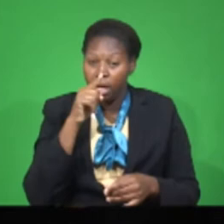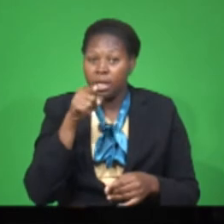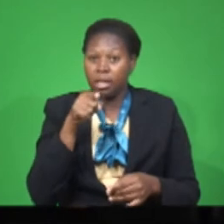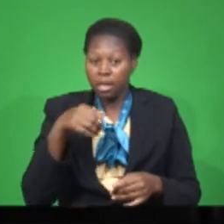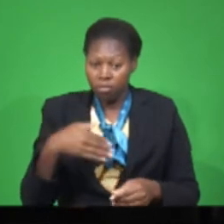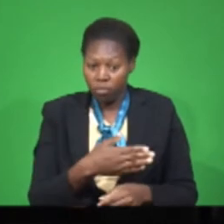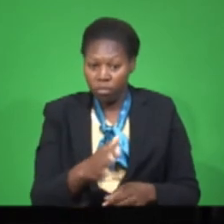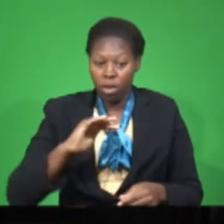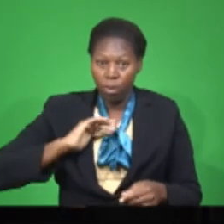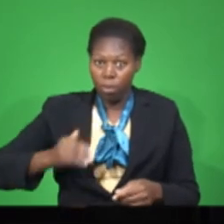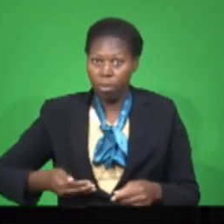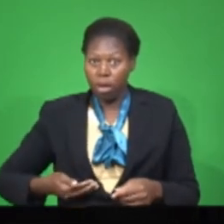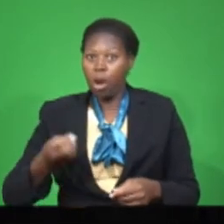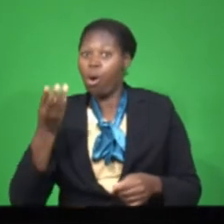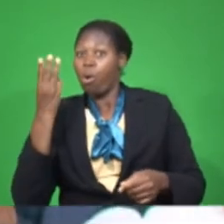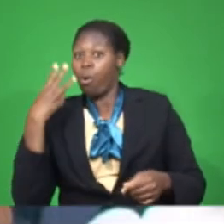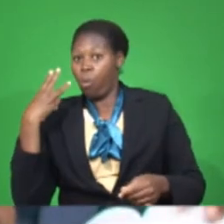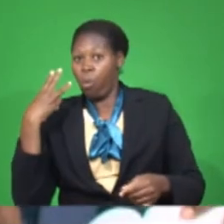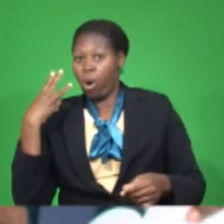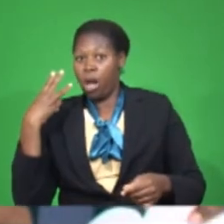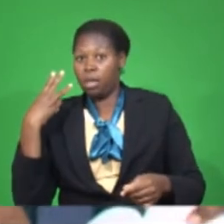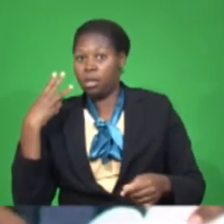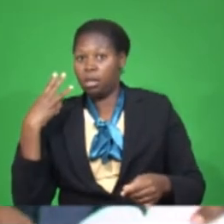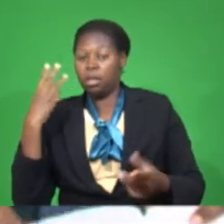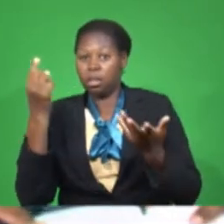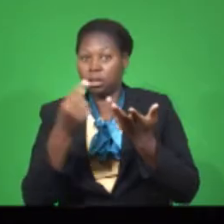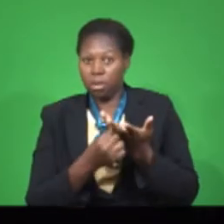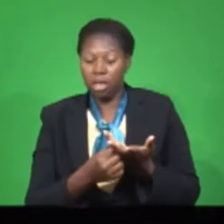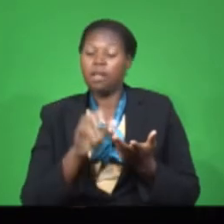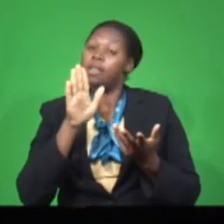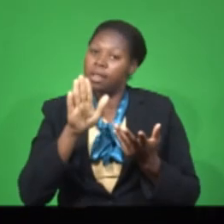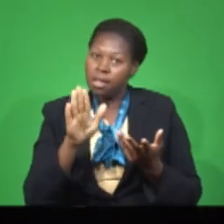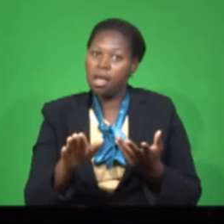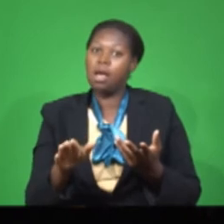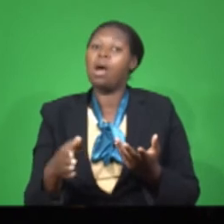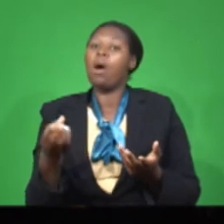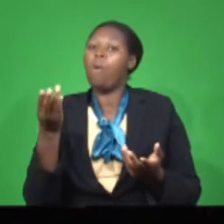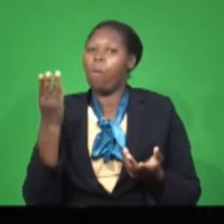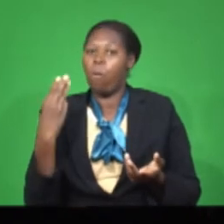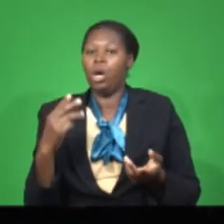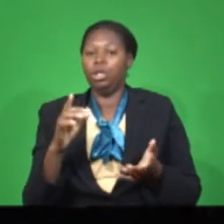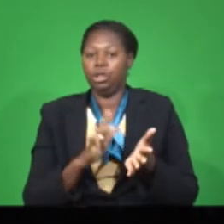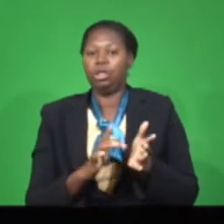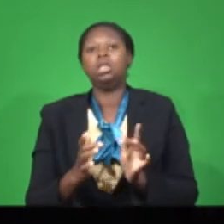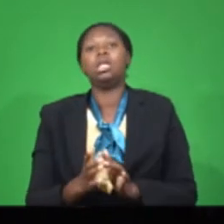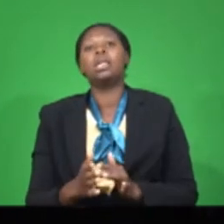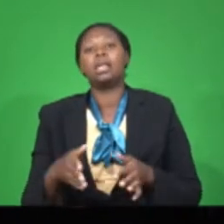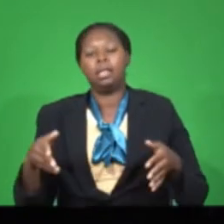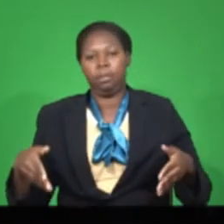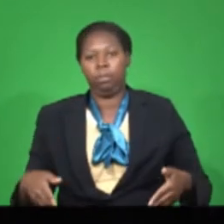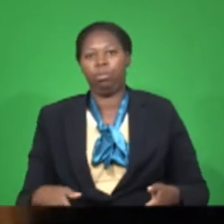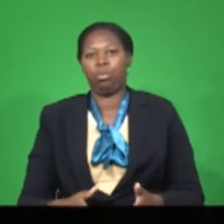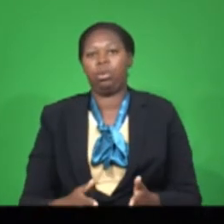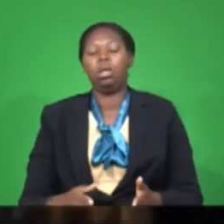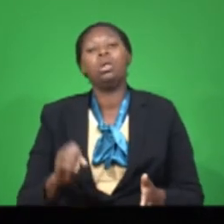mune zinza munondo berekera wa Jesu. Zote Jesu kana kutaura madzisekuru ni madzimbuya yake.